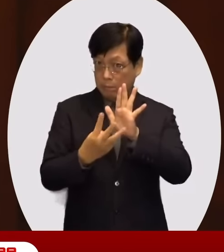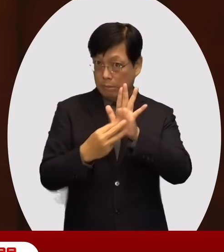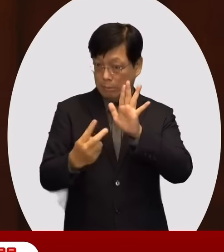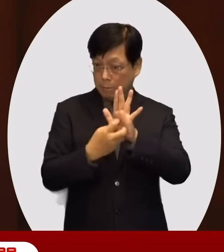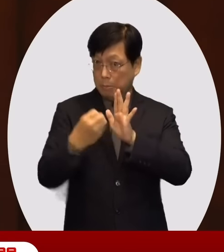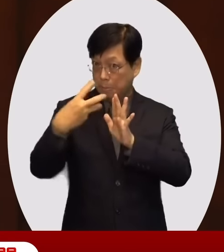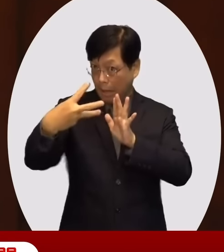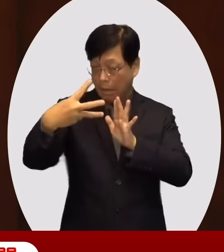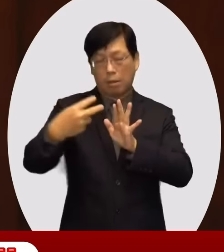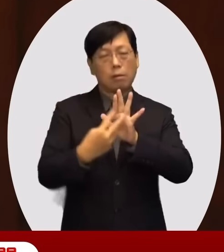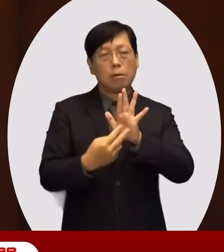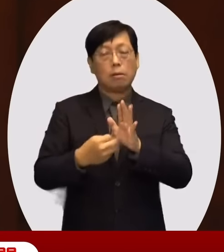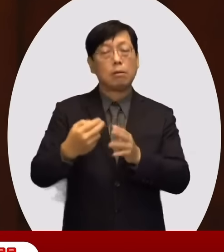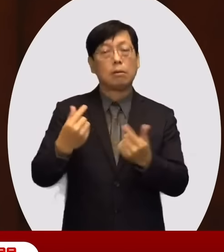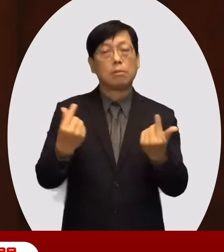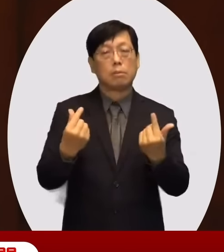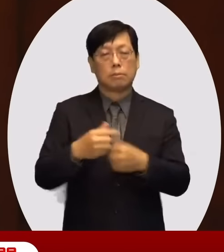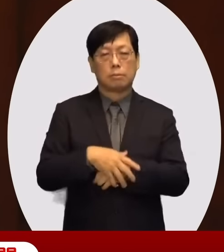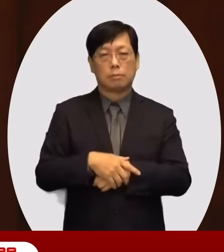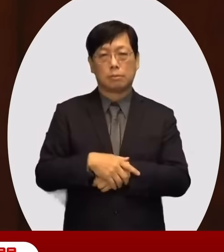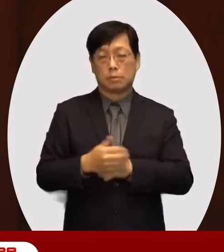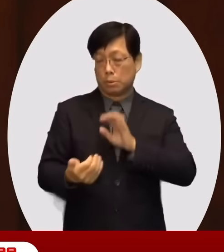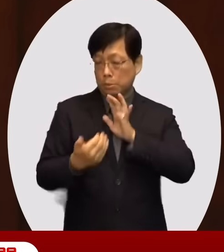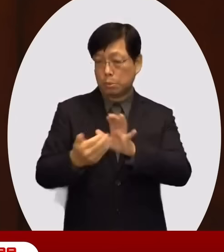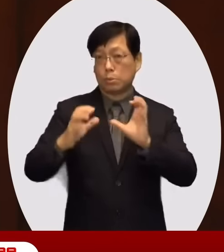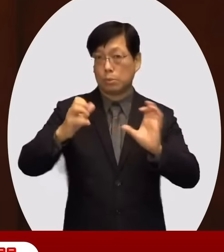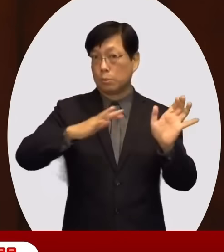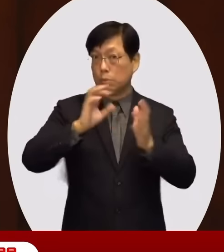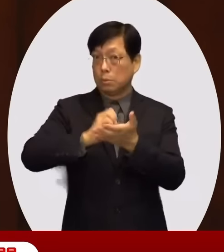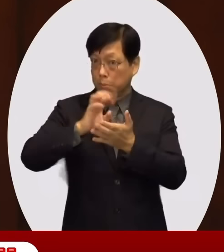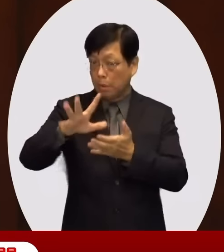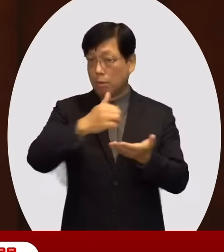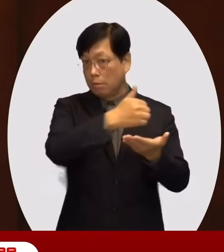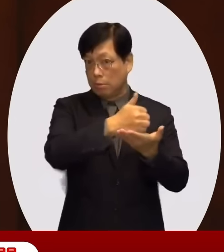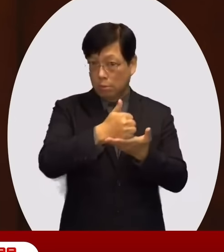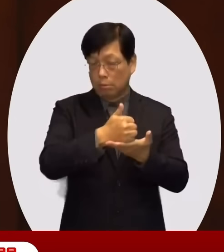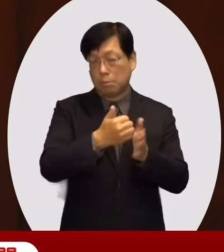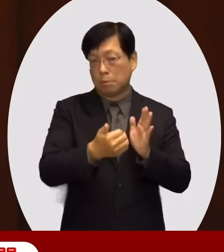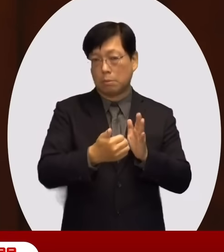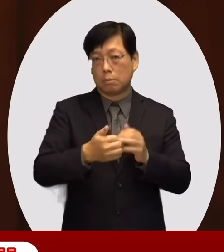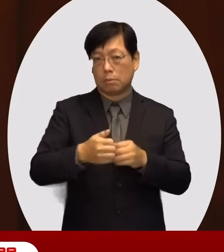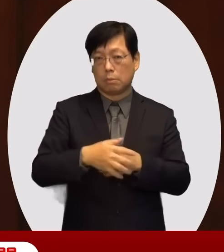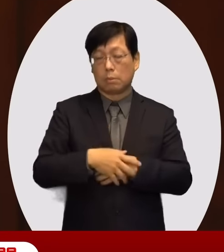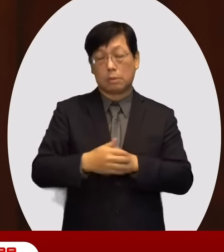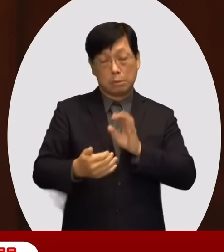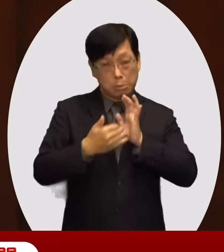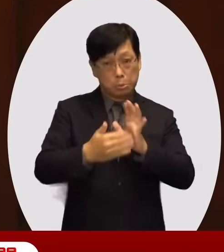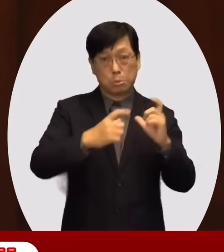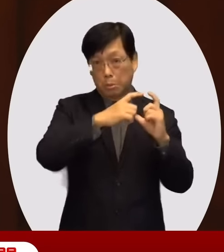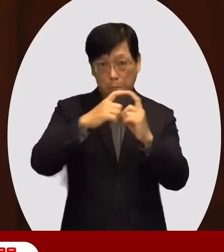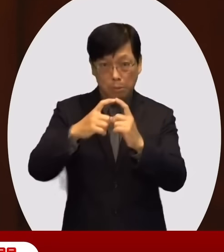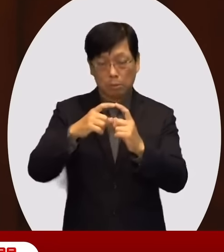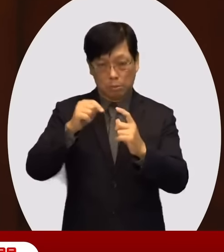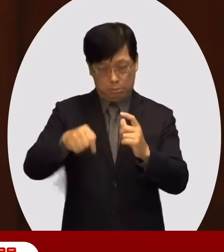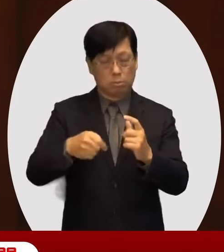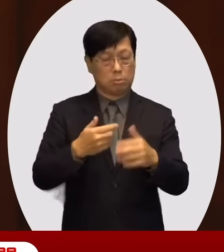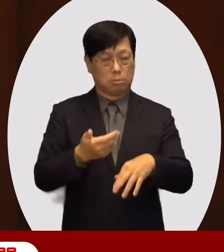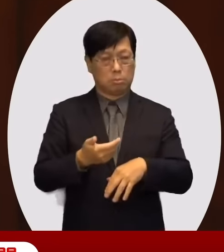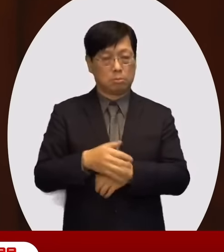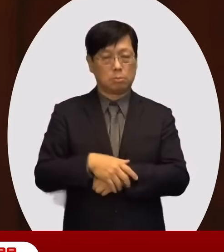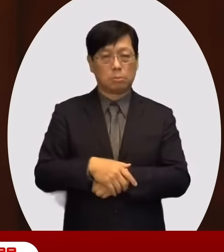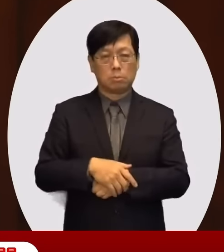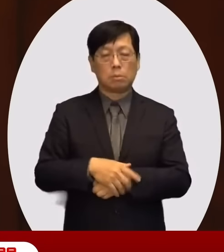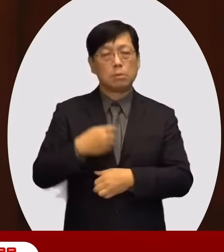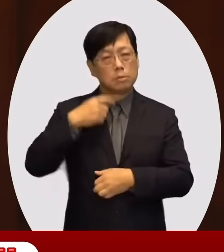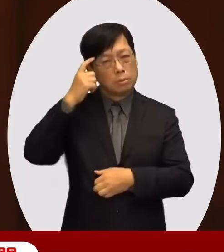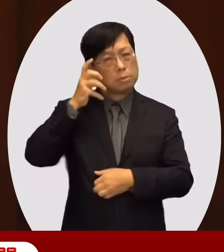里面，他特别提到说，例如拒绝国情报告之邀请，顿号拒绝回答等等这些手段。我想